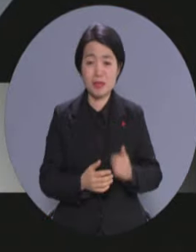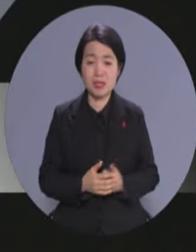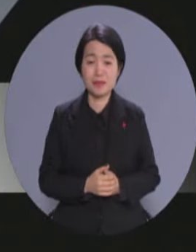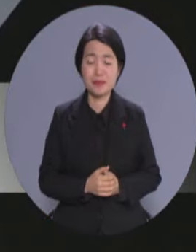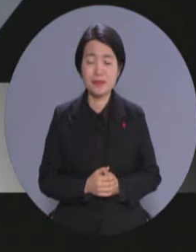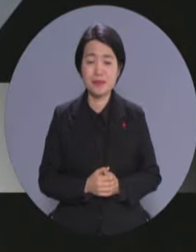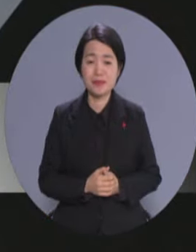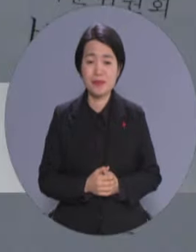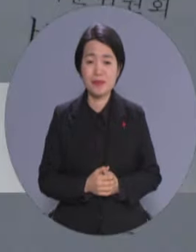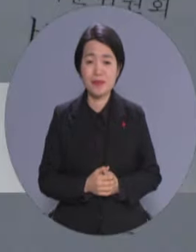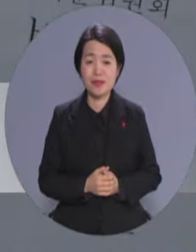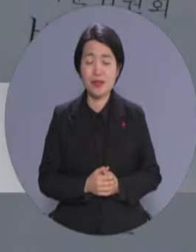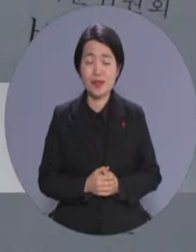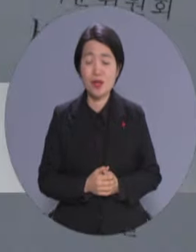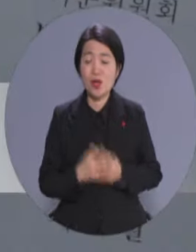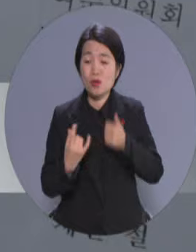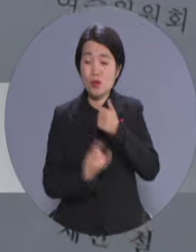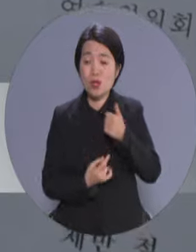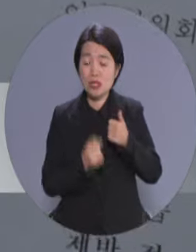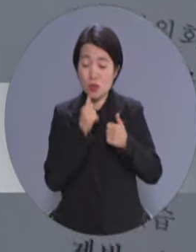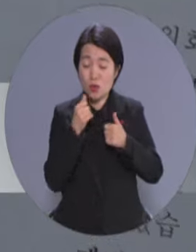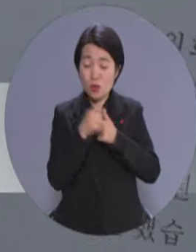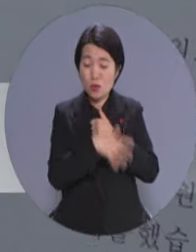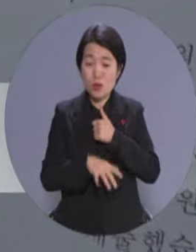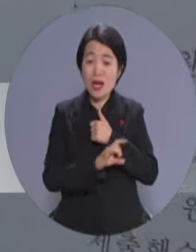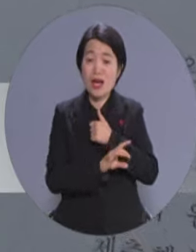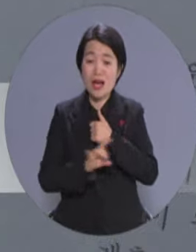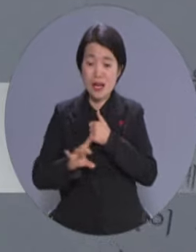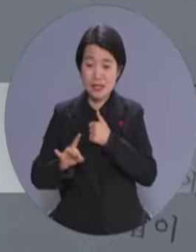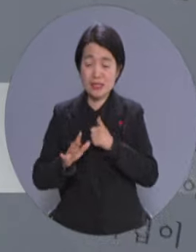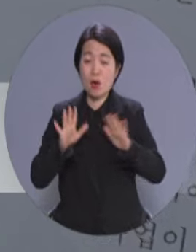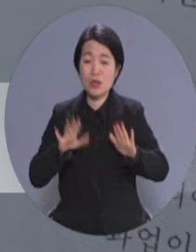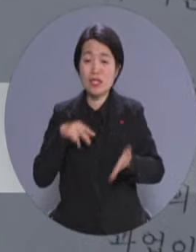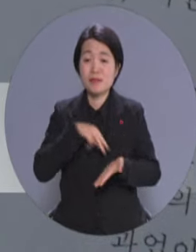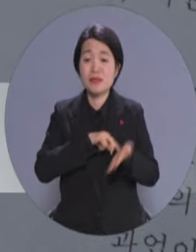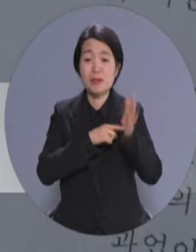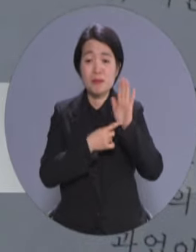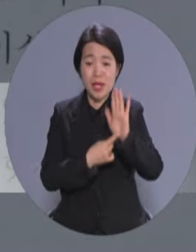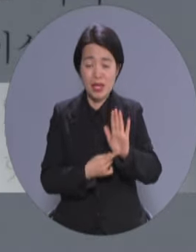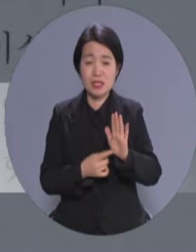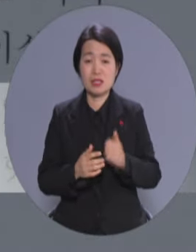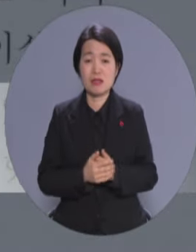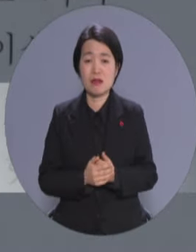있습니다. 여순사건위원회 소위원회 위원들은 오늘 입장문을 통해